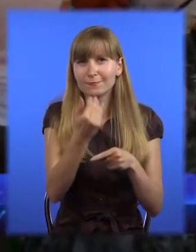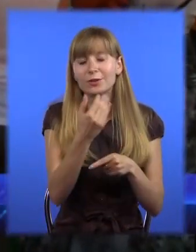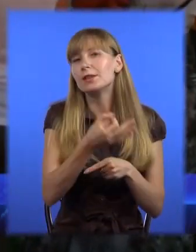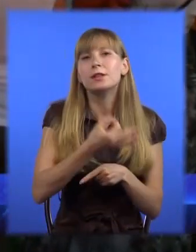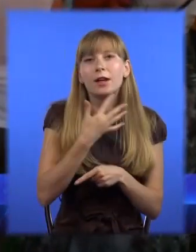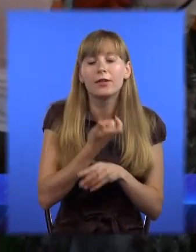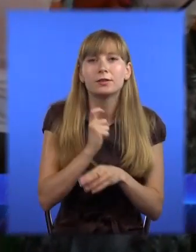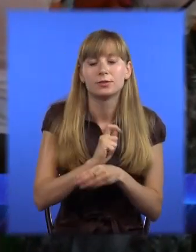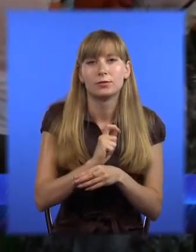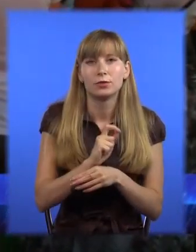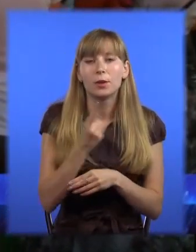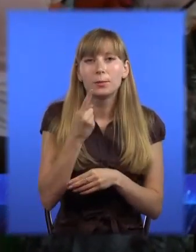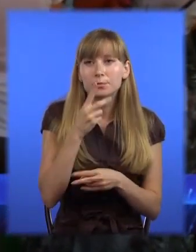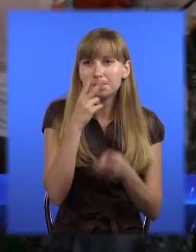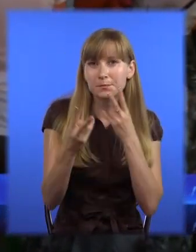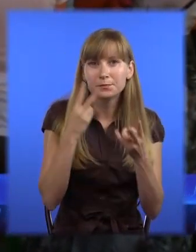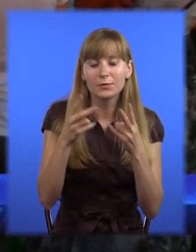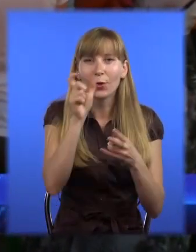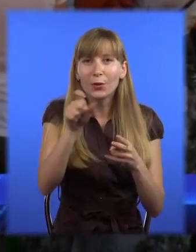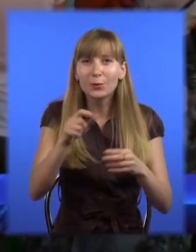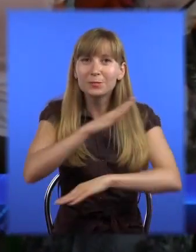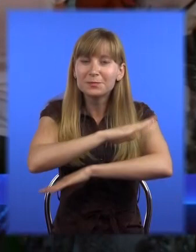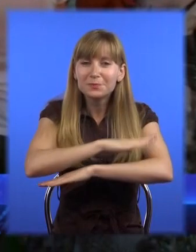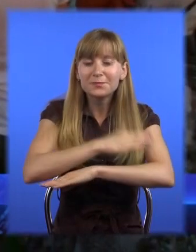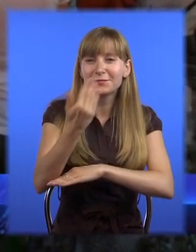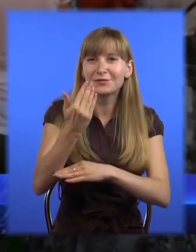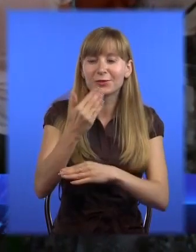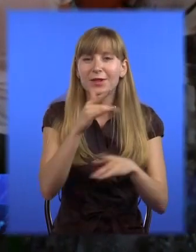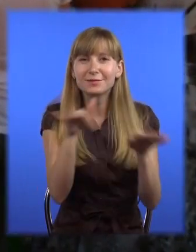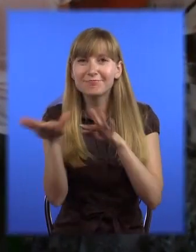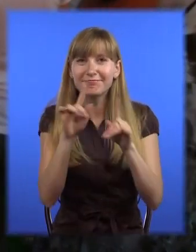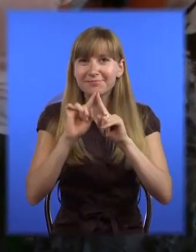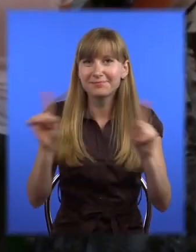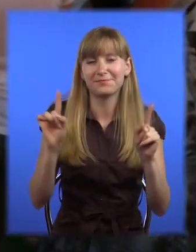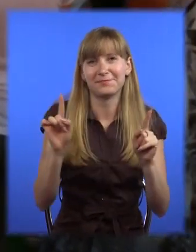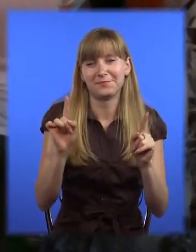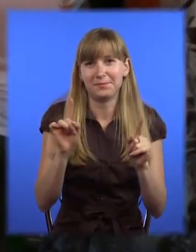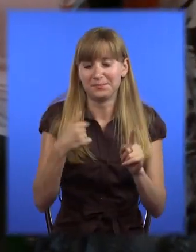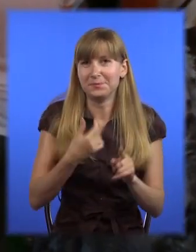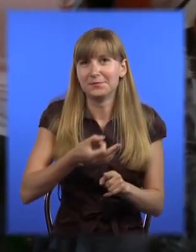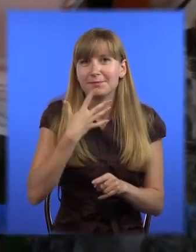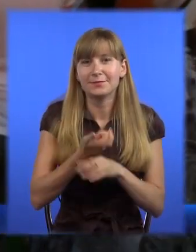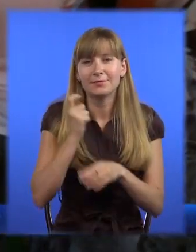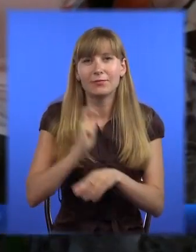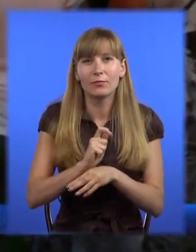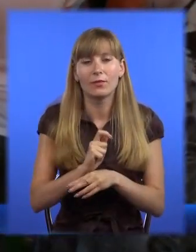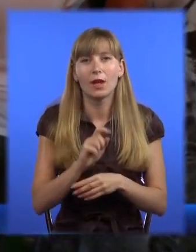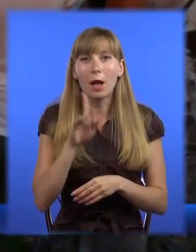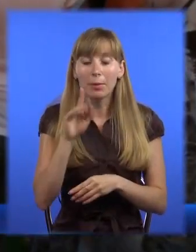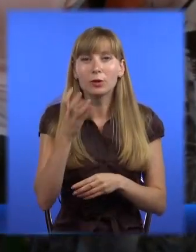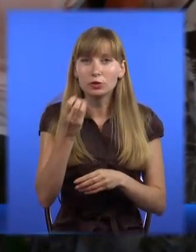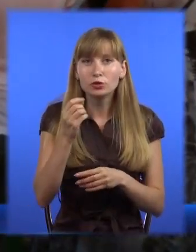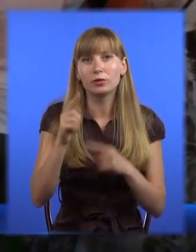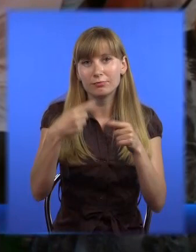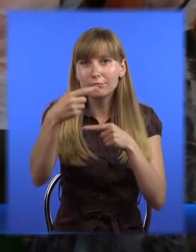доволі таких цікавих людей, таких, яких можна зустріти на вулиці, і було б здорово побільше подобних мероприятий. Ну і, звісно ж, це залежить